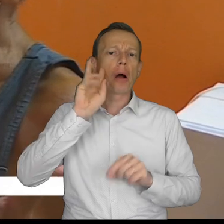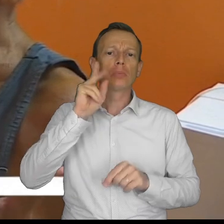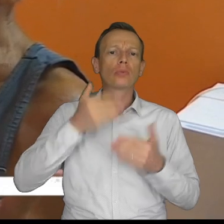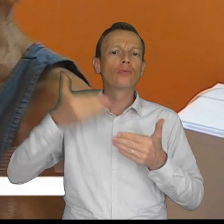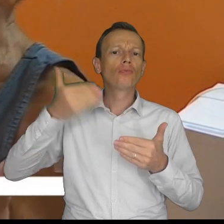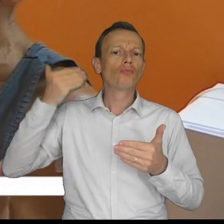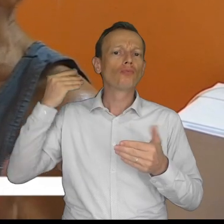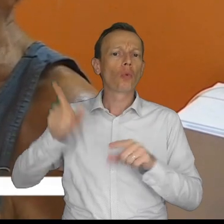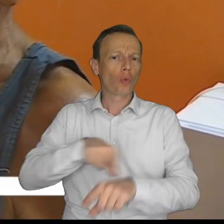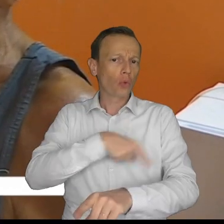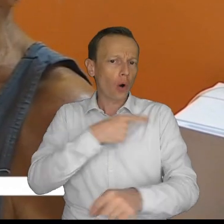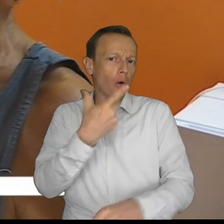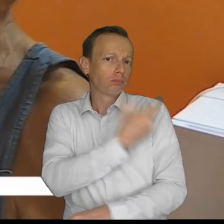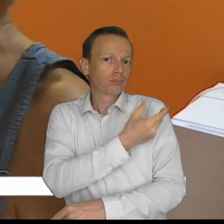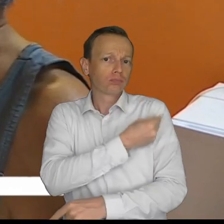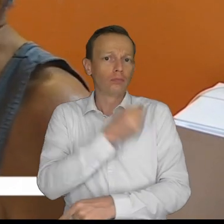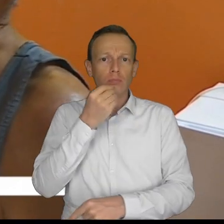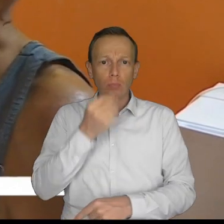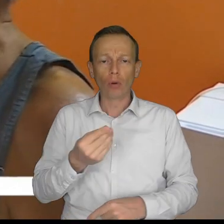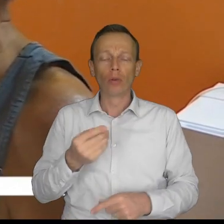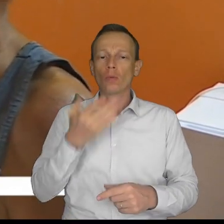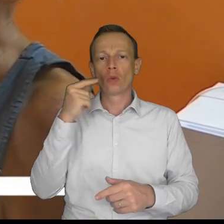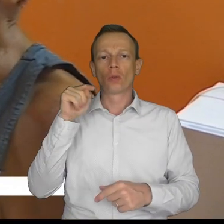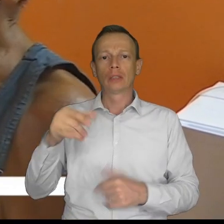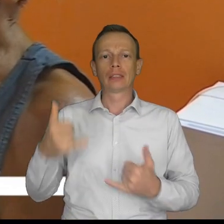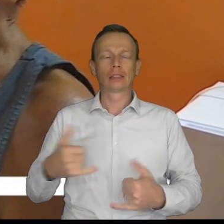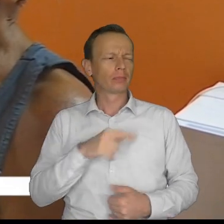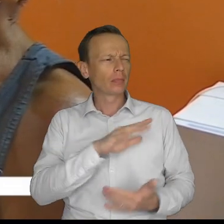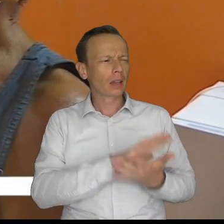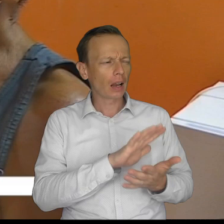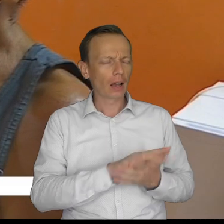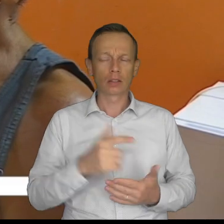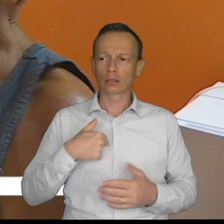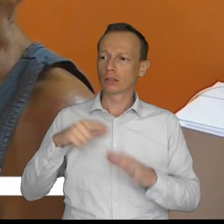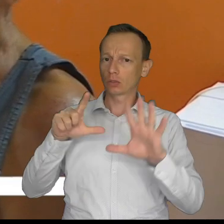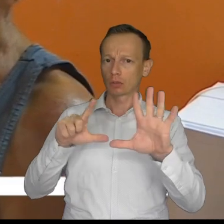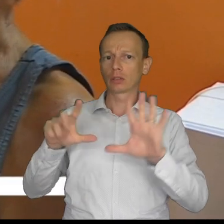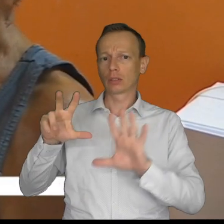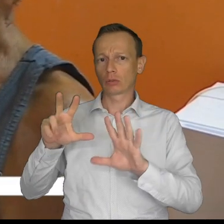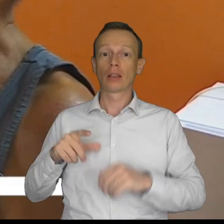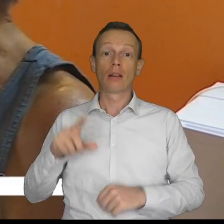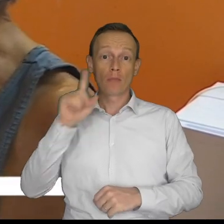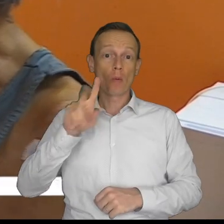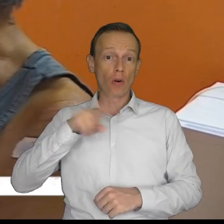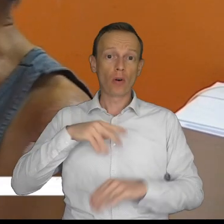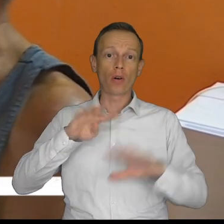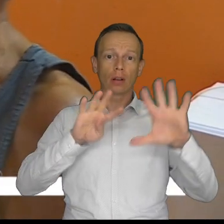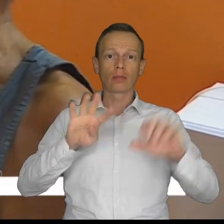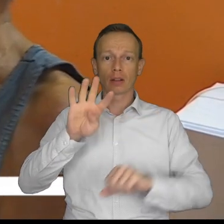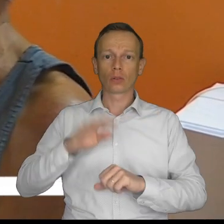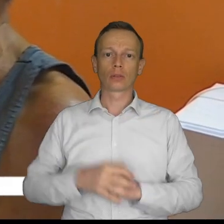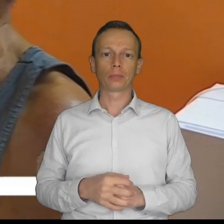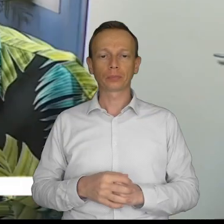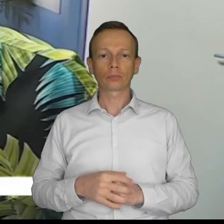toujours des vaccins depuis combien de temps? C'est pour ça qu'on est venu. Vous avez quel âge? J'ai 78, ma maman en